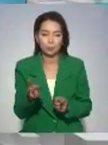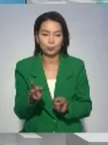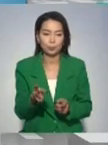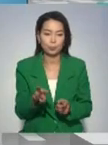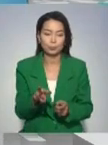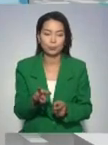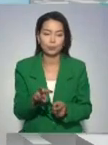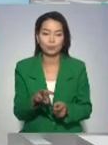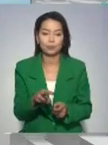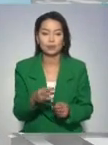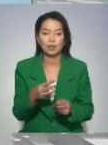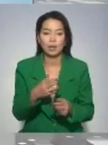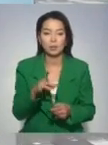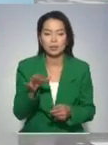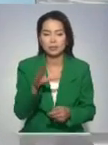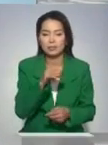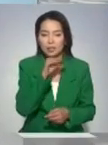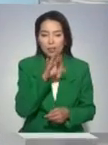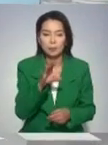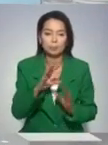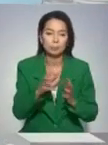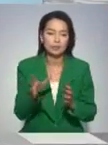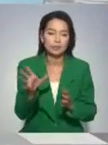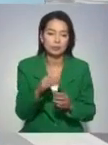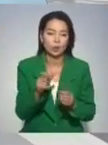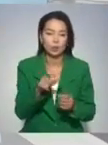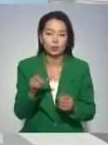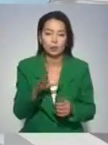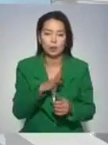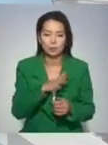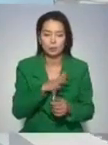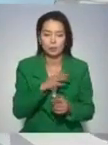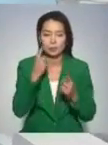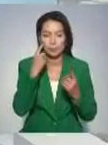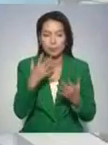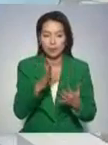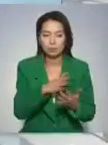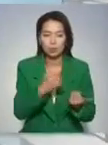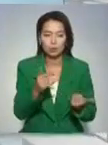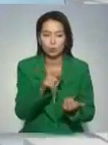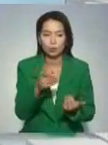всех недостатках мир для советских людей был более понятен. Сегодня же у людей нет чувства надежности.